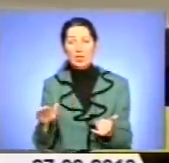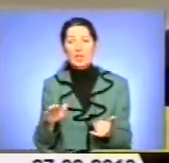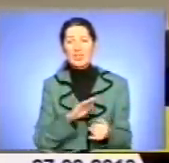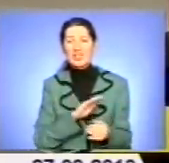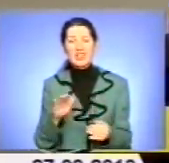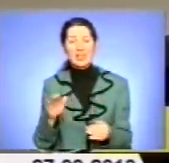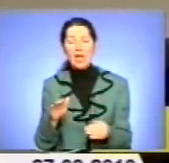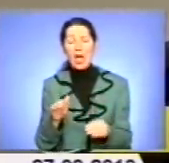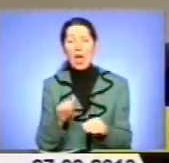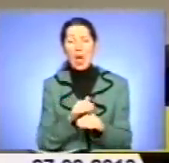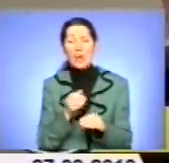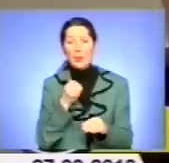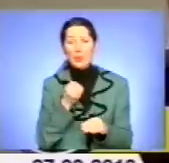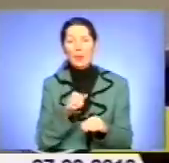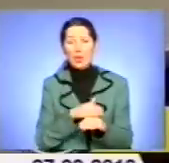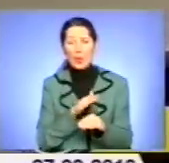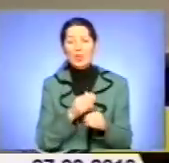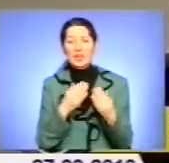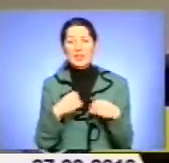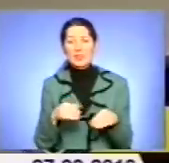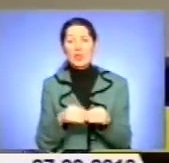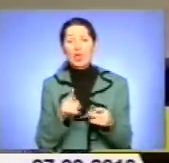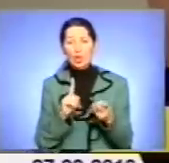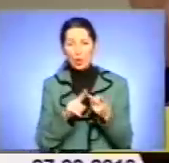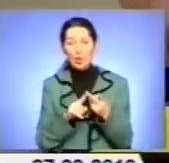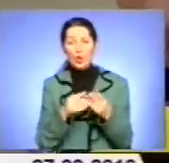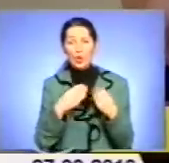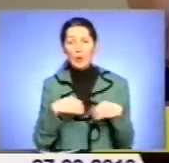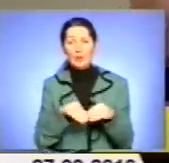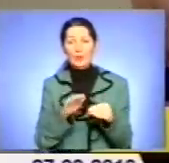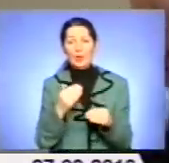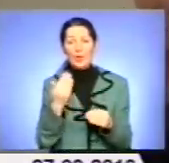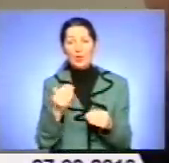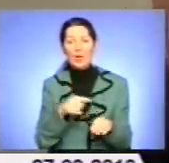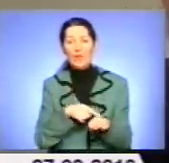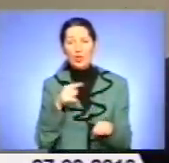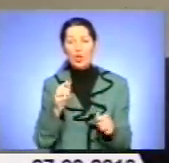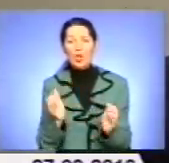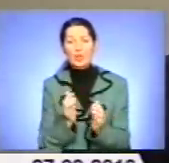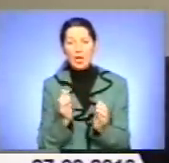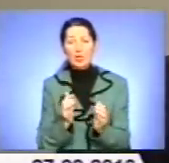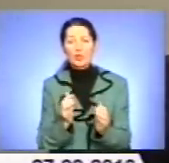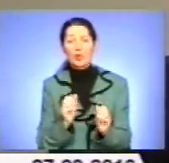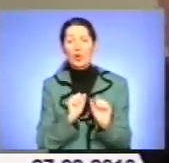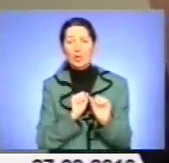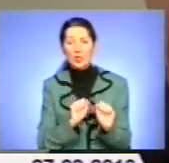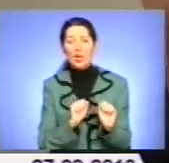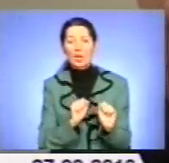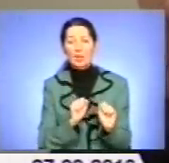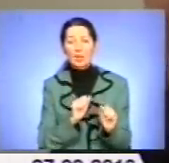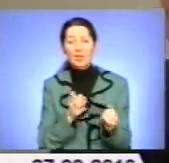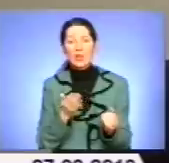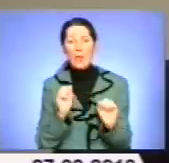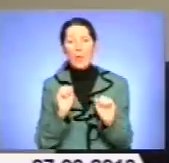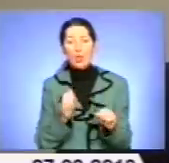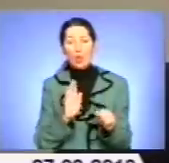сімей другою родиною, де би вони відчули затишок, де би вони відчули прихисток, де би можна було дитині